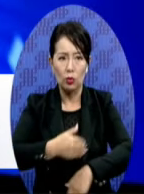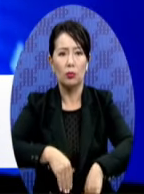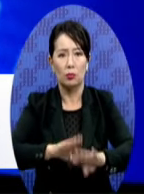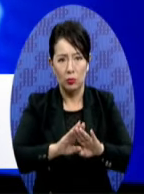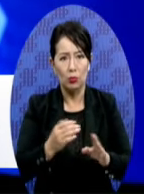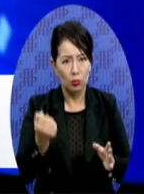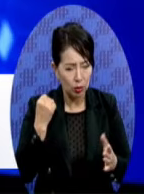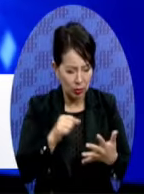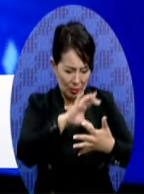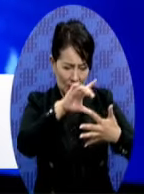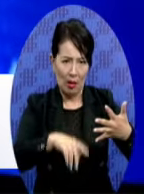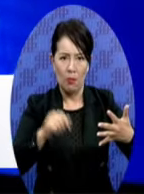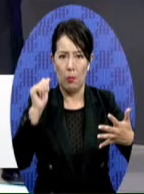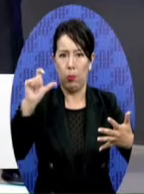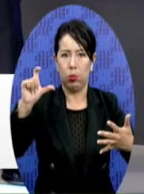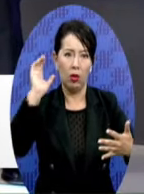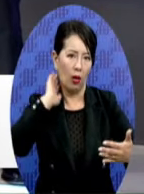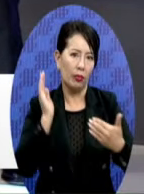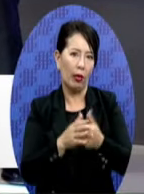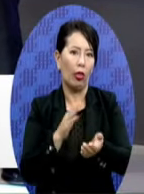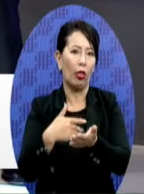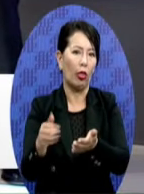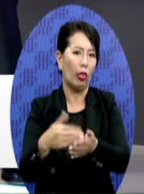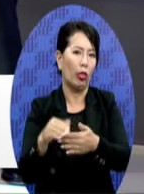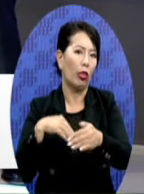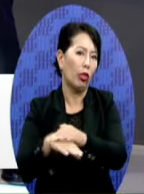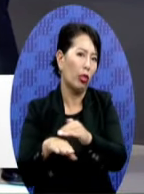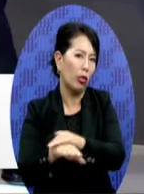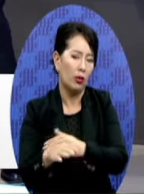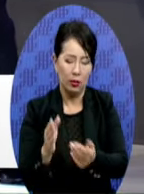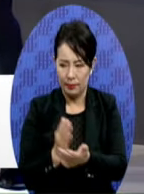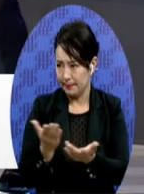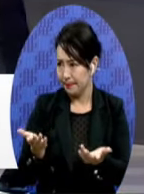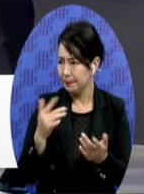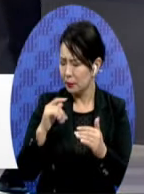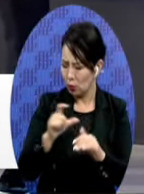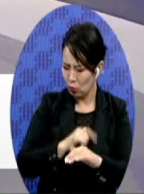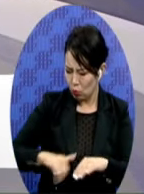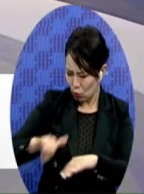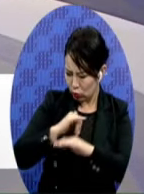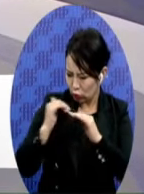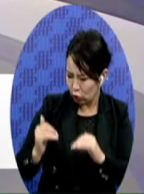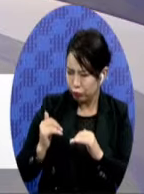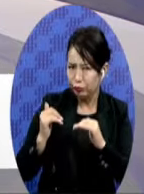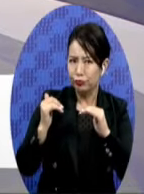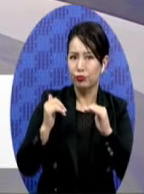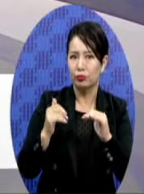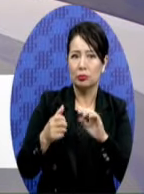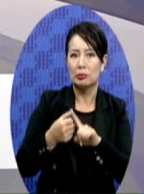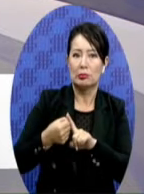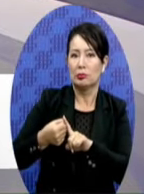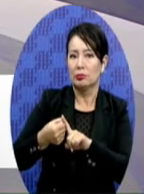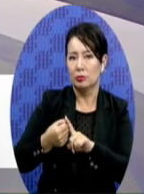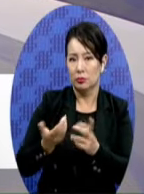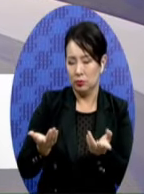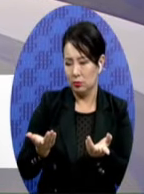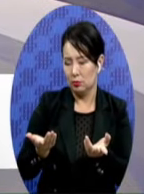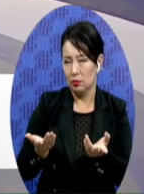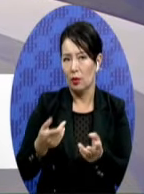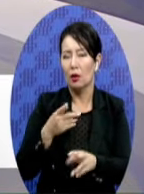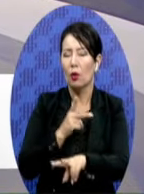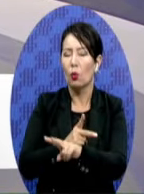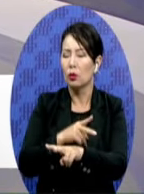байгуулалтын юм ажлуудыг бол хийх болцоотой юм байна. За эх орны хөгжил цэцэрлэгтэд чөдөр тушаа болж байгаа ийм зүйлүүд дээр одоо хууль хяналтын байгууллага болоод за хууль